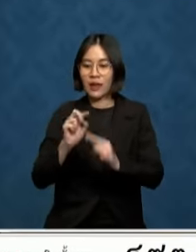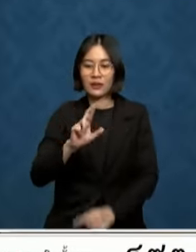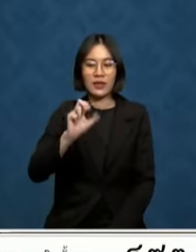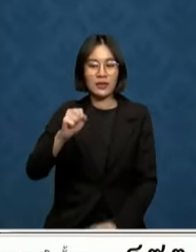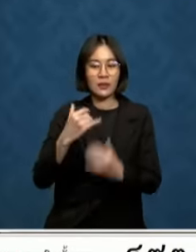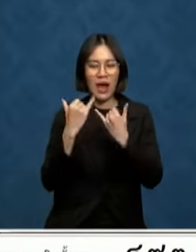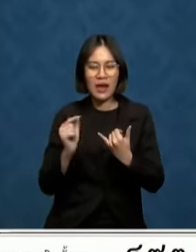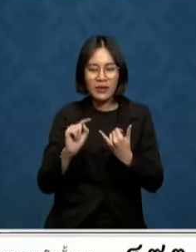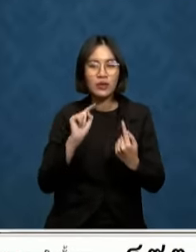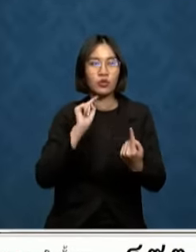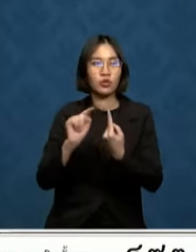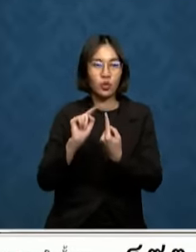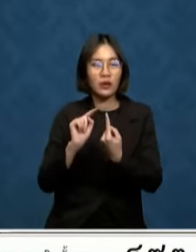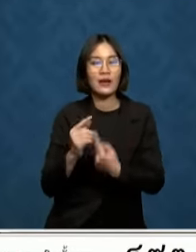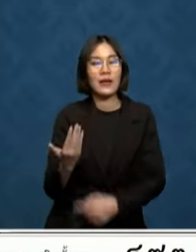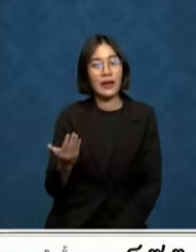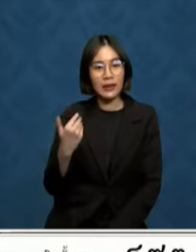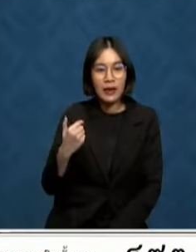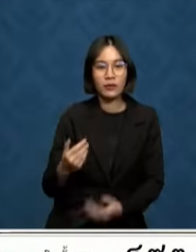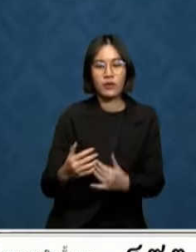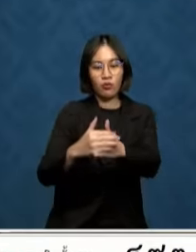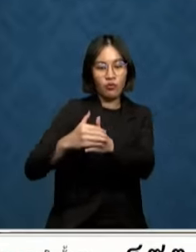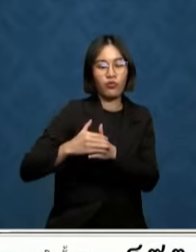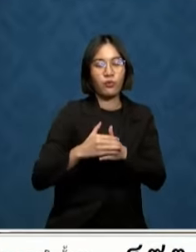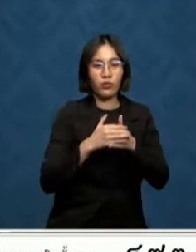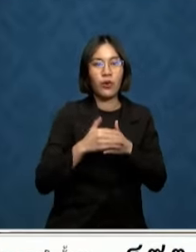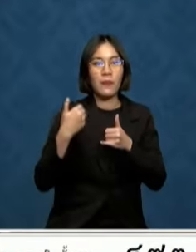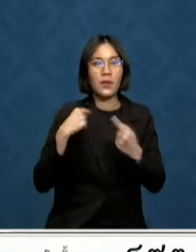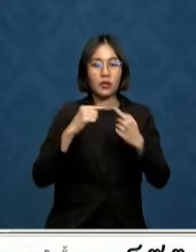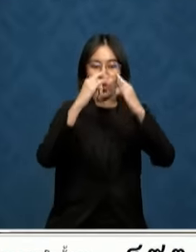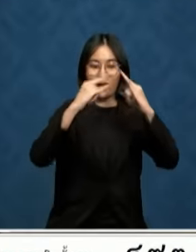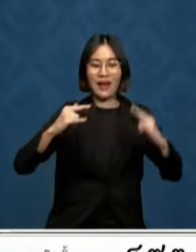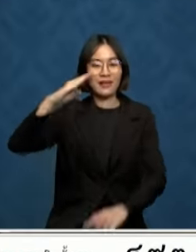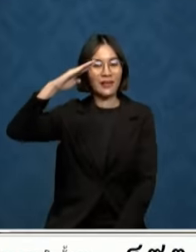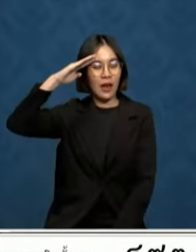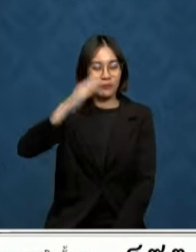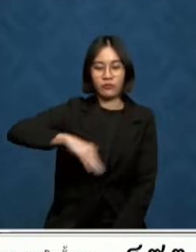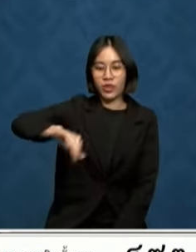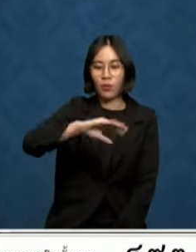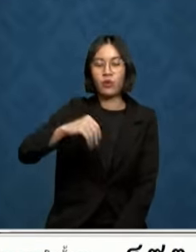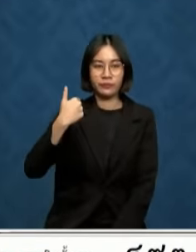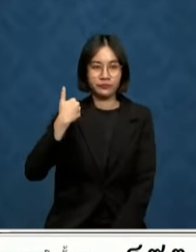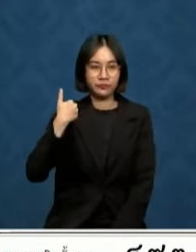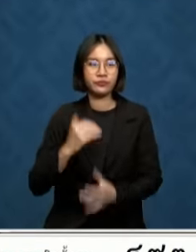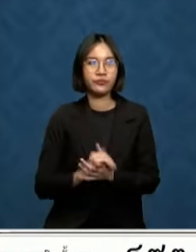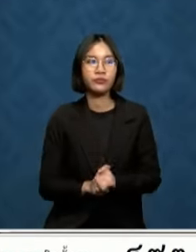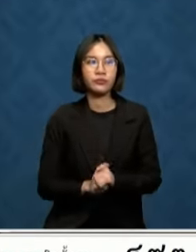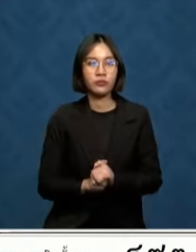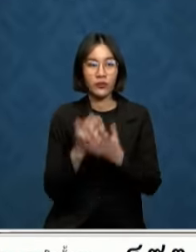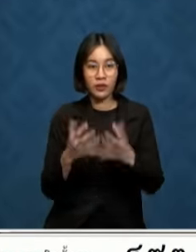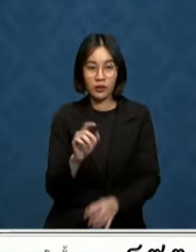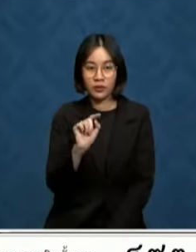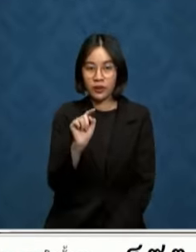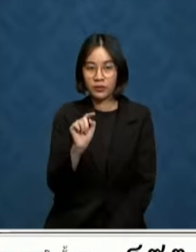แ่งนี้ก็เคยถูกเรียกตัว หรือควบคุมตัว ไปในค่ายทหารทั้งสิ้นนอกจากนั้นครับ